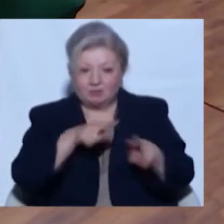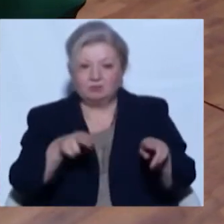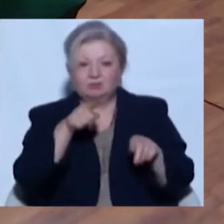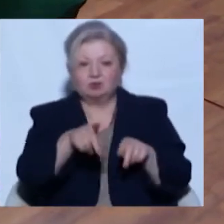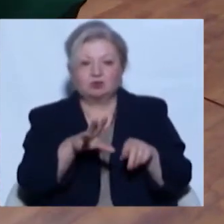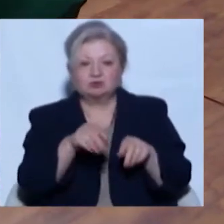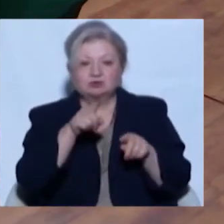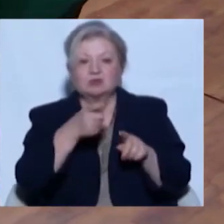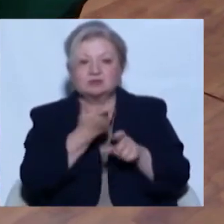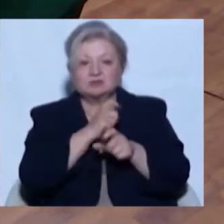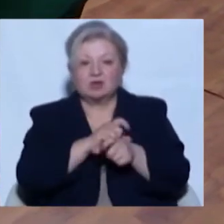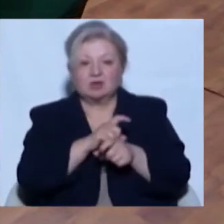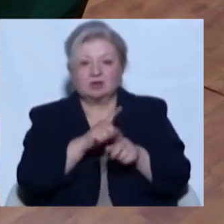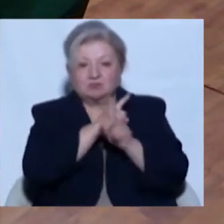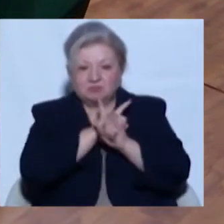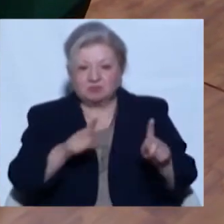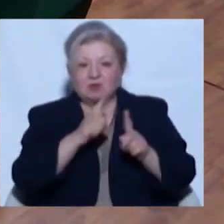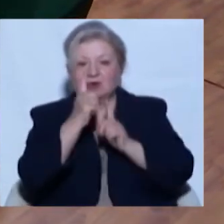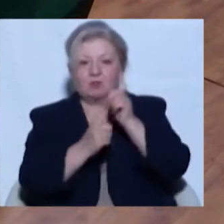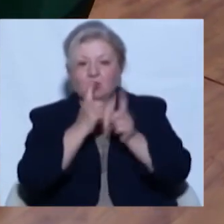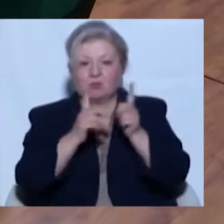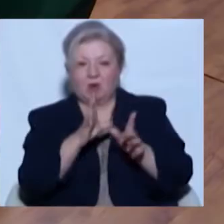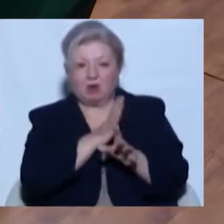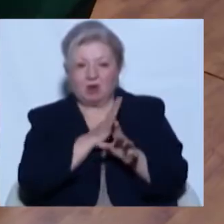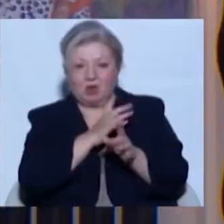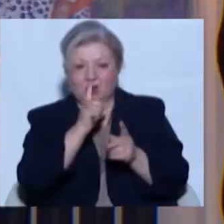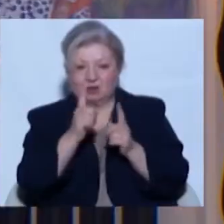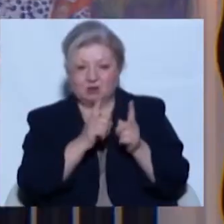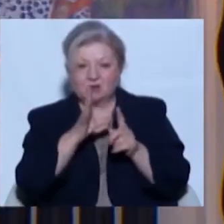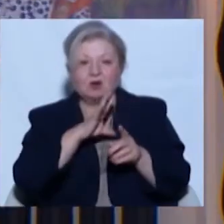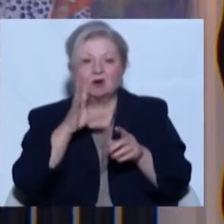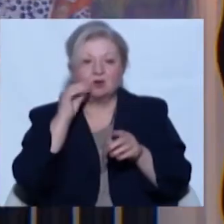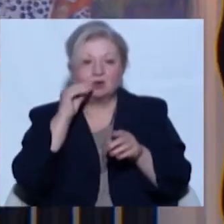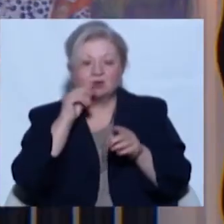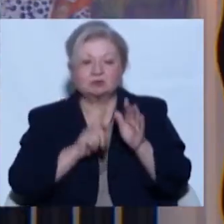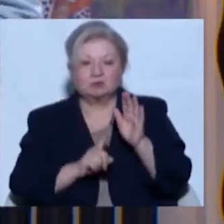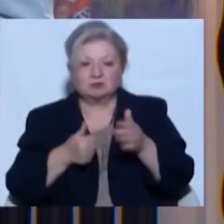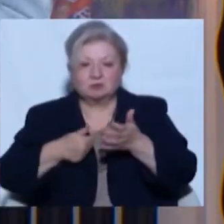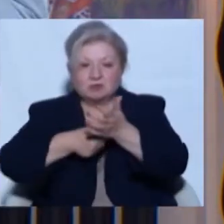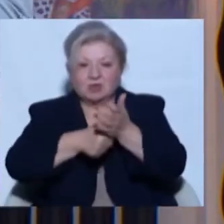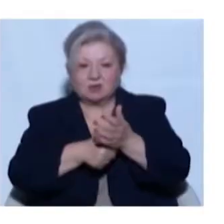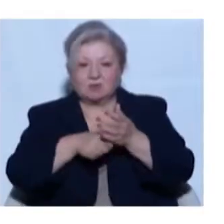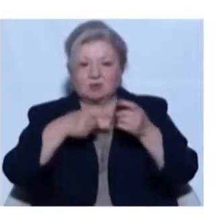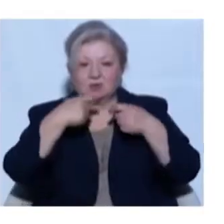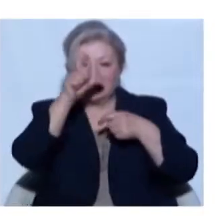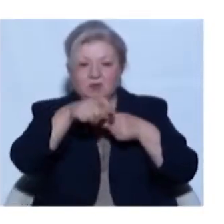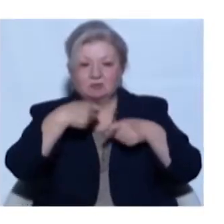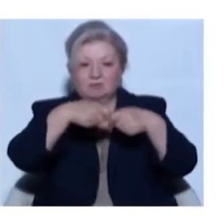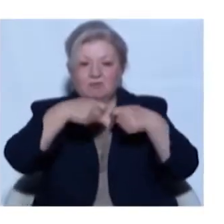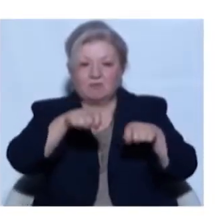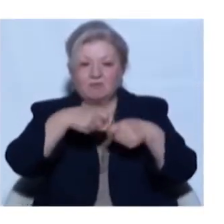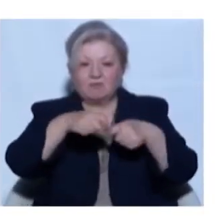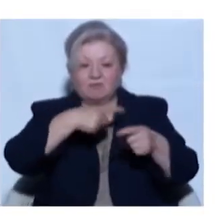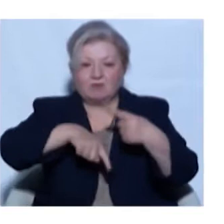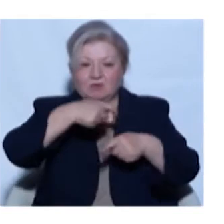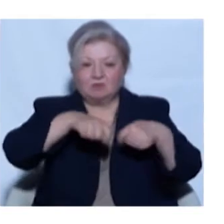ამავდროულად მან ძალიან არაორდინალური რეფორმა გაატარა, როდესაც საქართველოს ვაჭრების ჩამოსახლება შეუწყო ხელი და ამით საქართველოს პოტენციალისა და